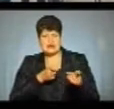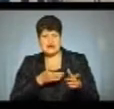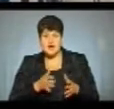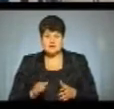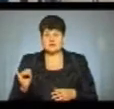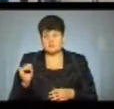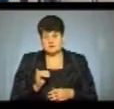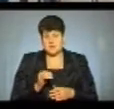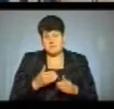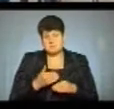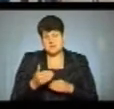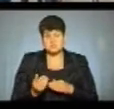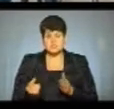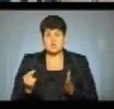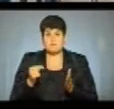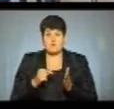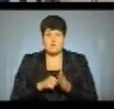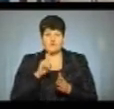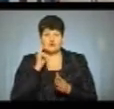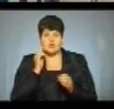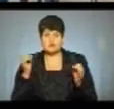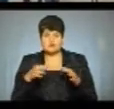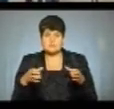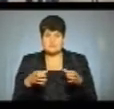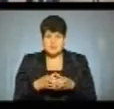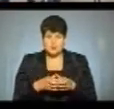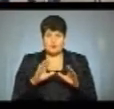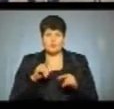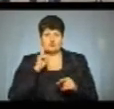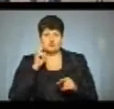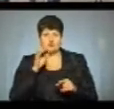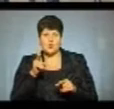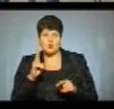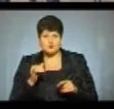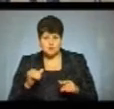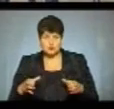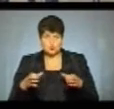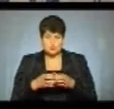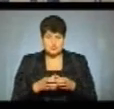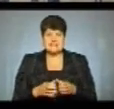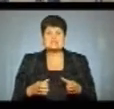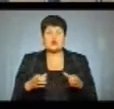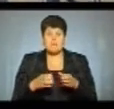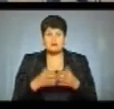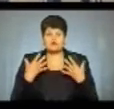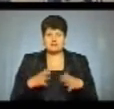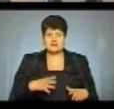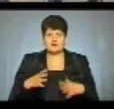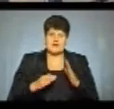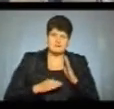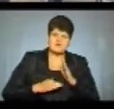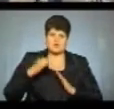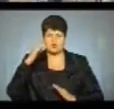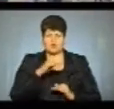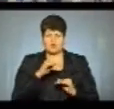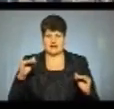так пізніше попав в юнацьку збірну, потім в юніорську. І з командою вже тренувався на більш високому